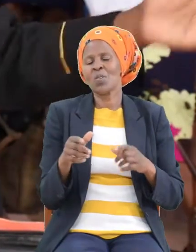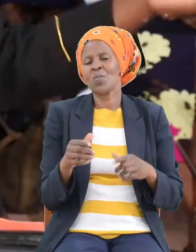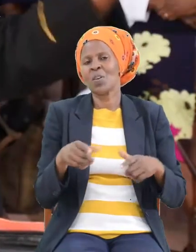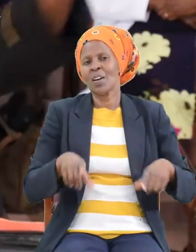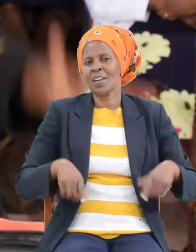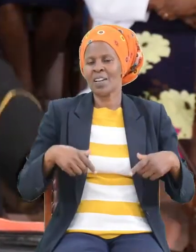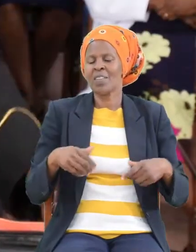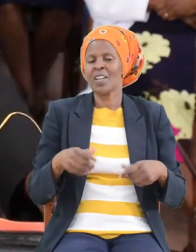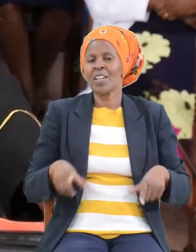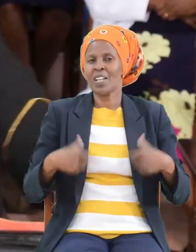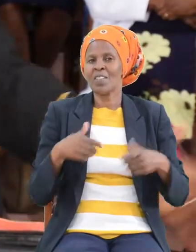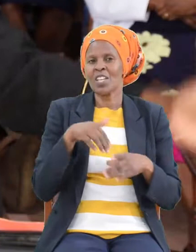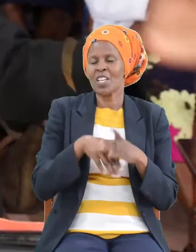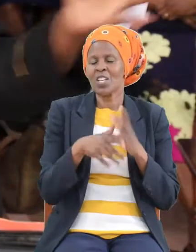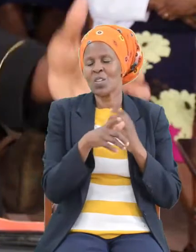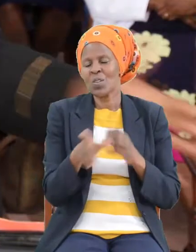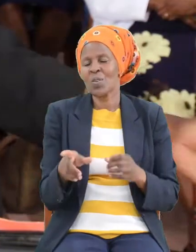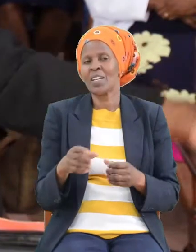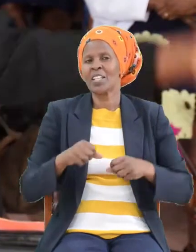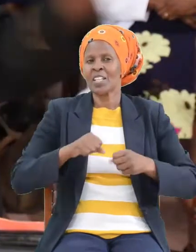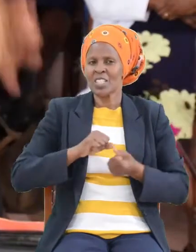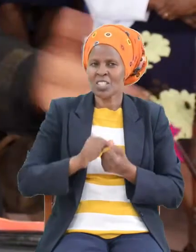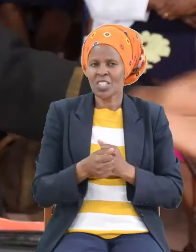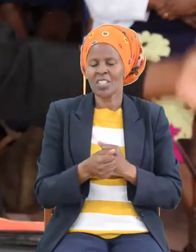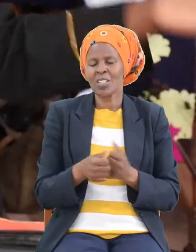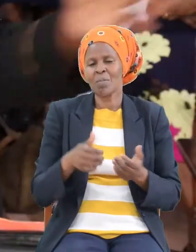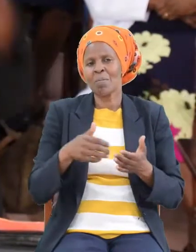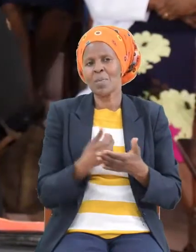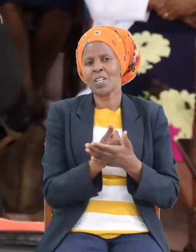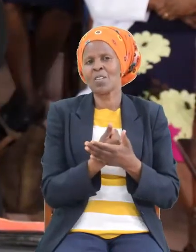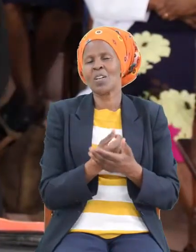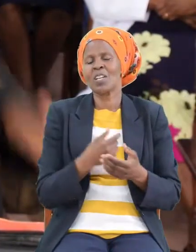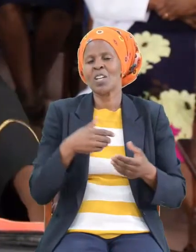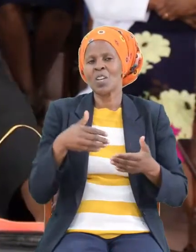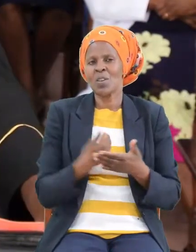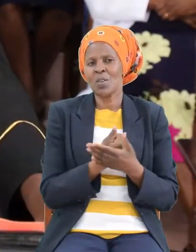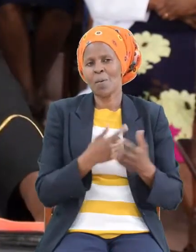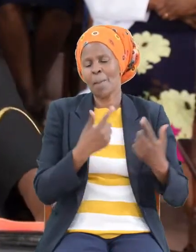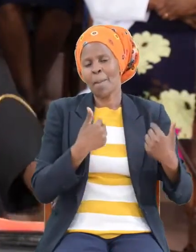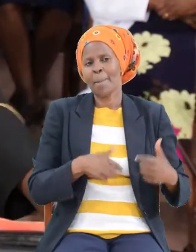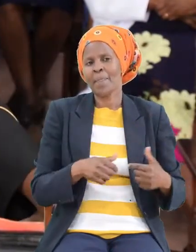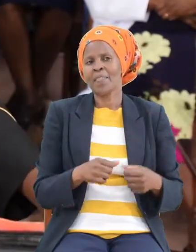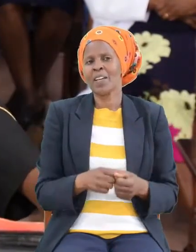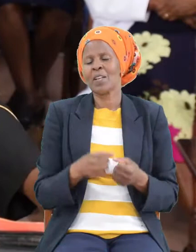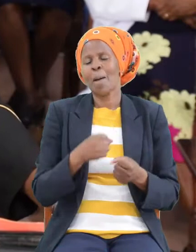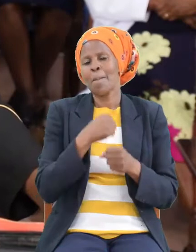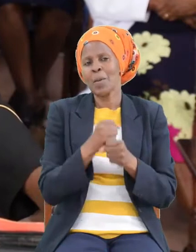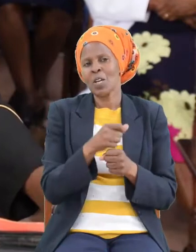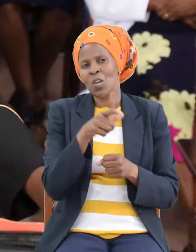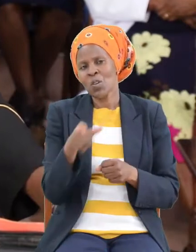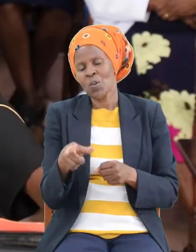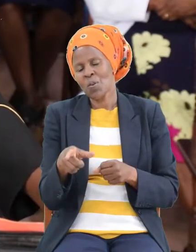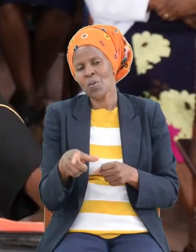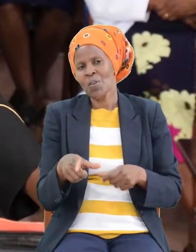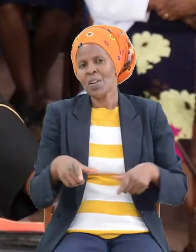akuje aishi ndani yako, akufanye upya, akupe moyo na roho mpya ambayo itakuwezesha